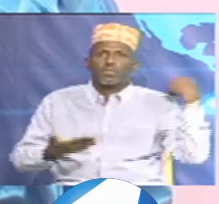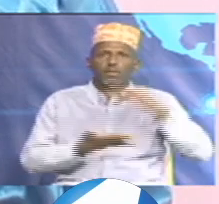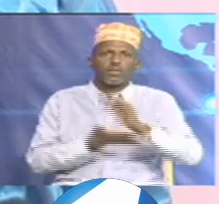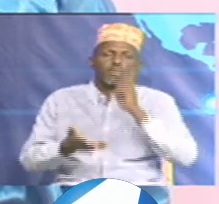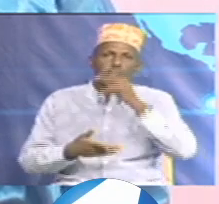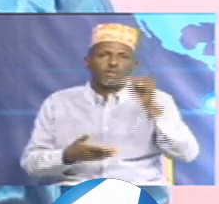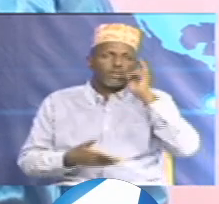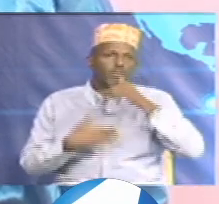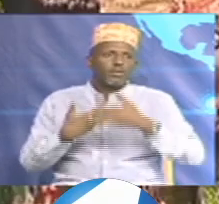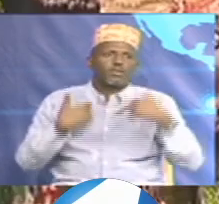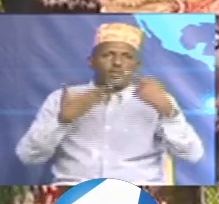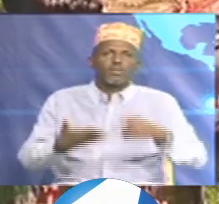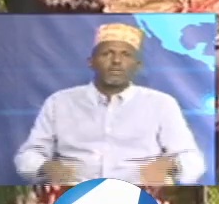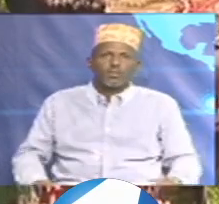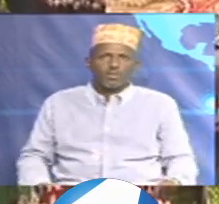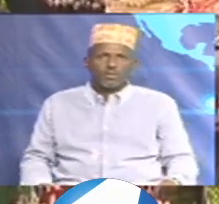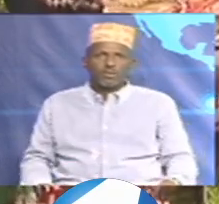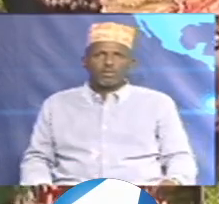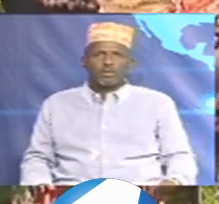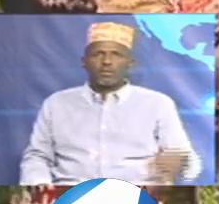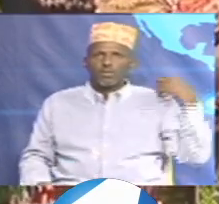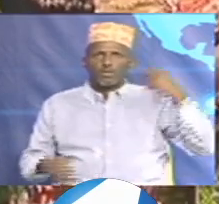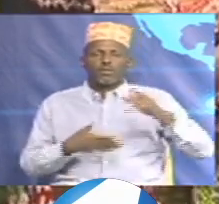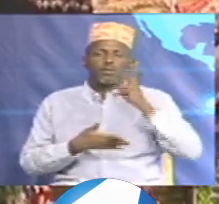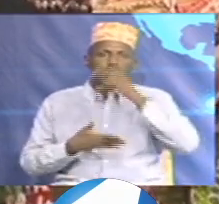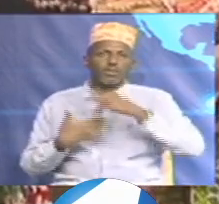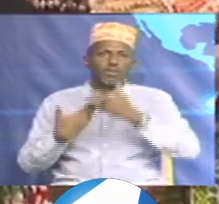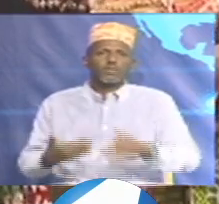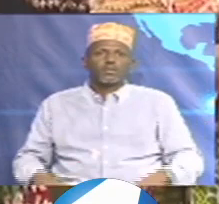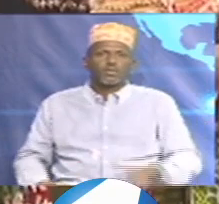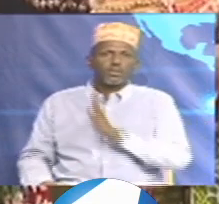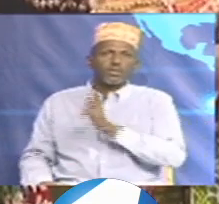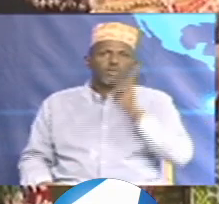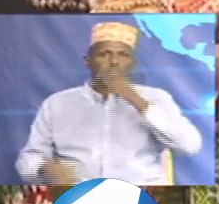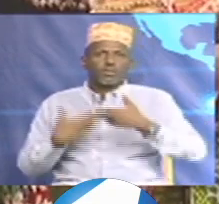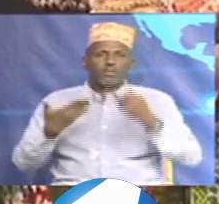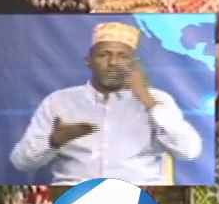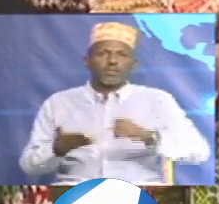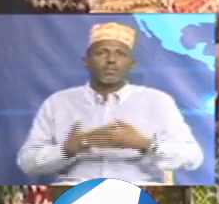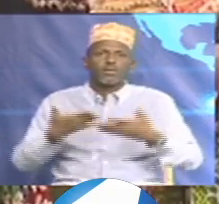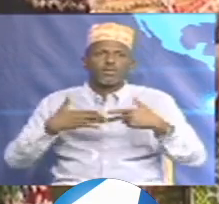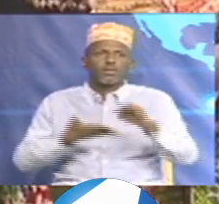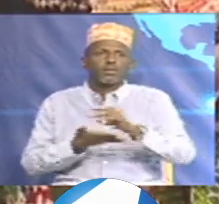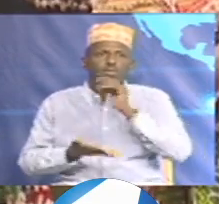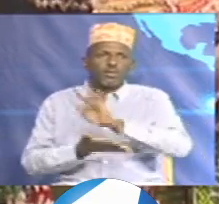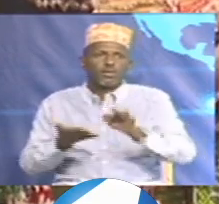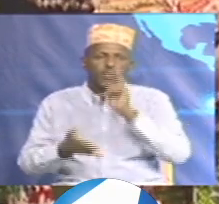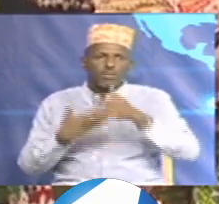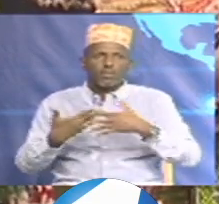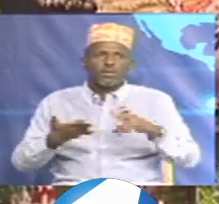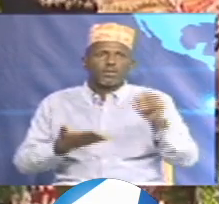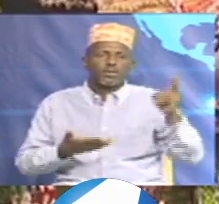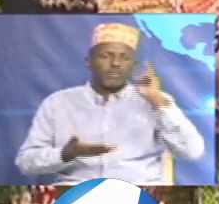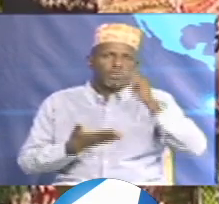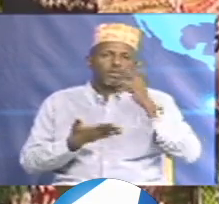Président Ibrahim Chem Daoud. Monsieur le Président, Madame la Présidente du PSD, Hassana